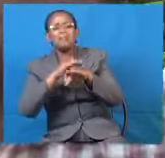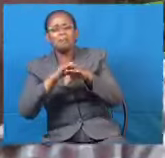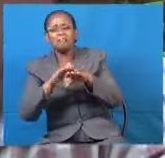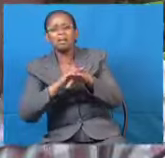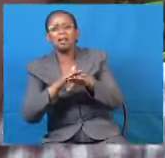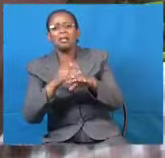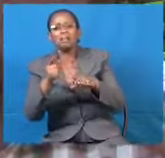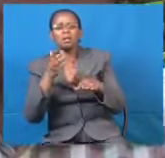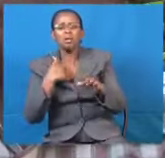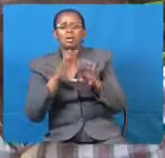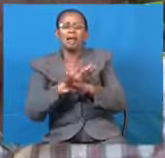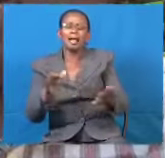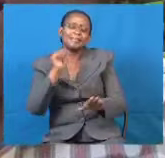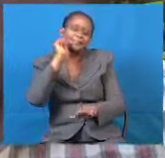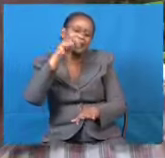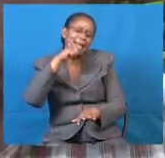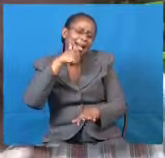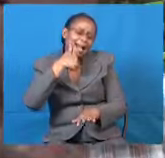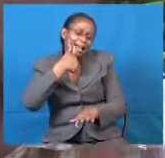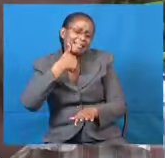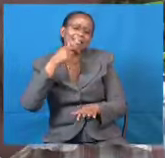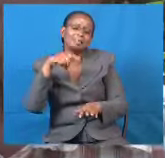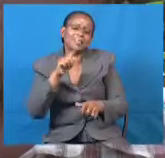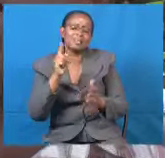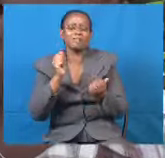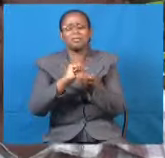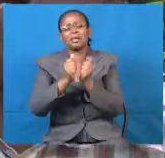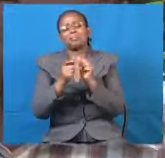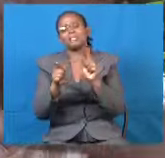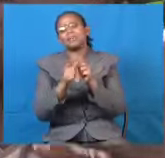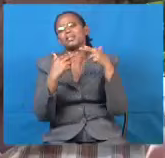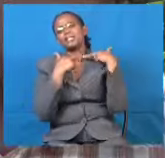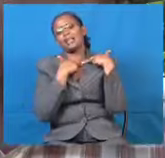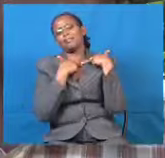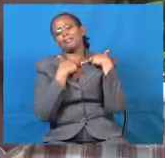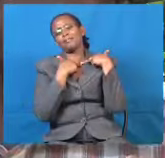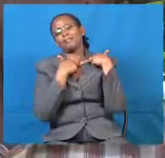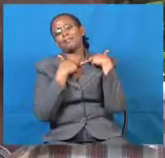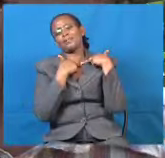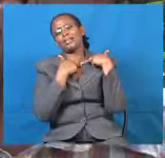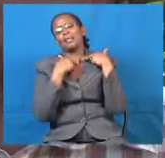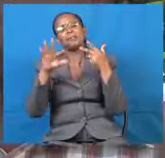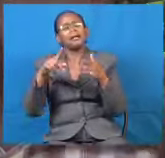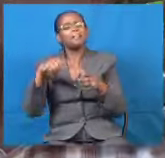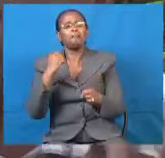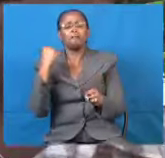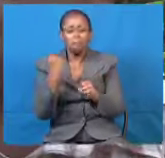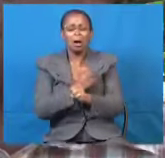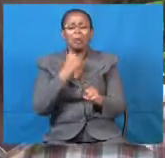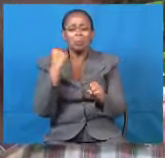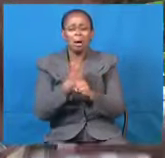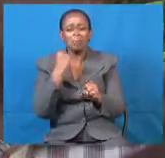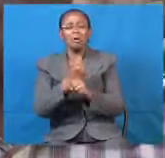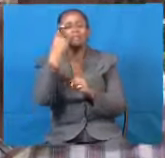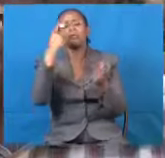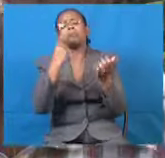na wam masai na waaf wengine pia walok kuwa na ardhi nzuri nzuri Waka sasa Wao ni kama slaves yaani wat umwa